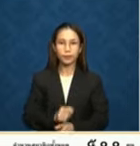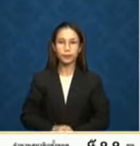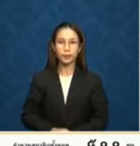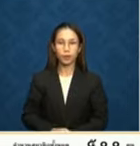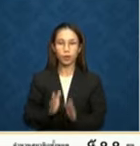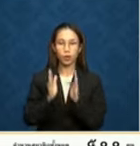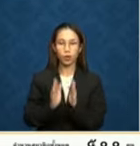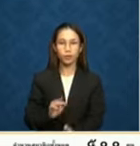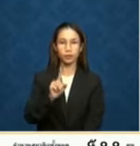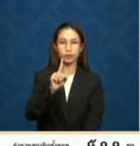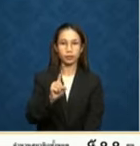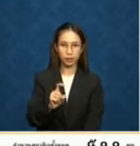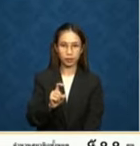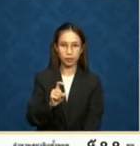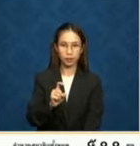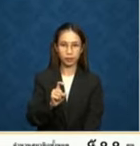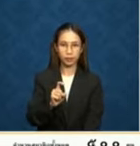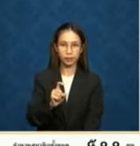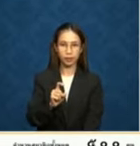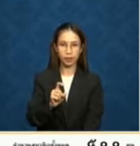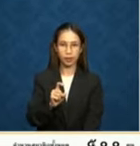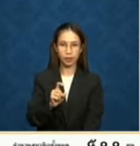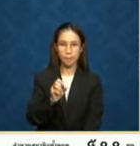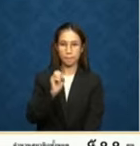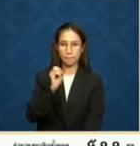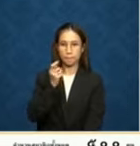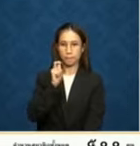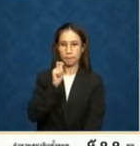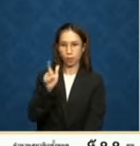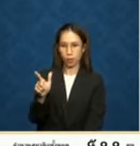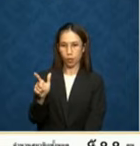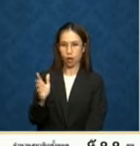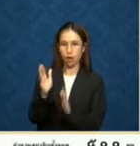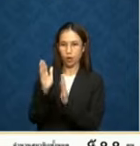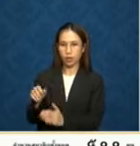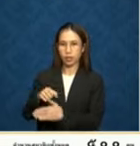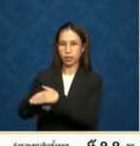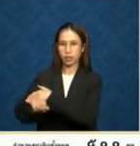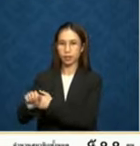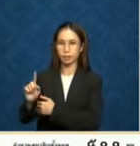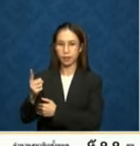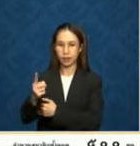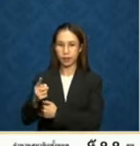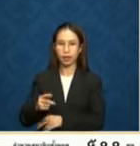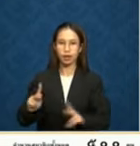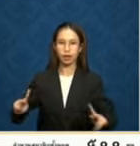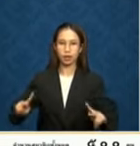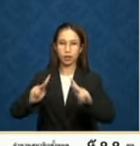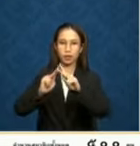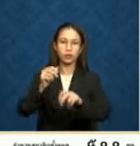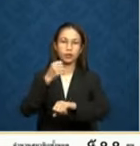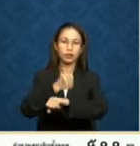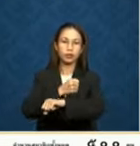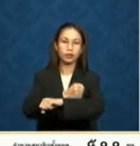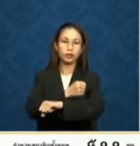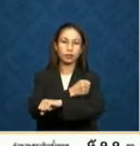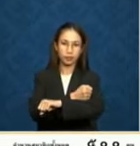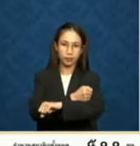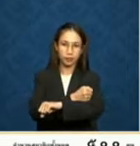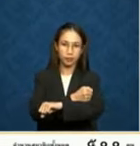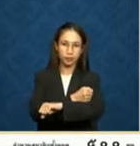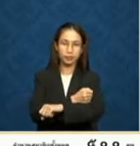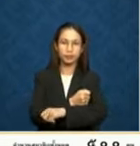คนที่เสียชีวิตมากกวาคนที่เกิดให่เพราะฉนั้นกระส่วงแ่งงาน โดย